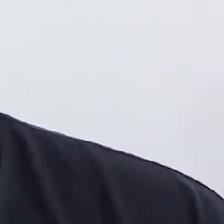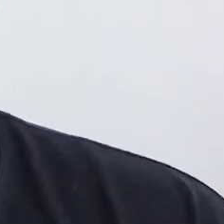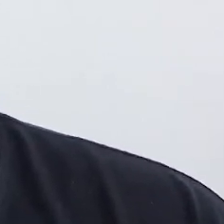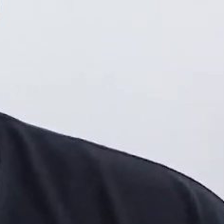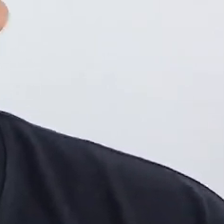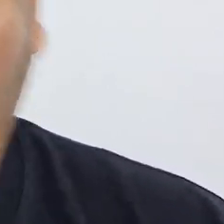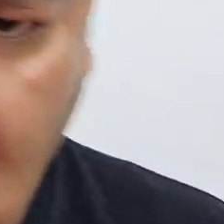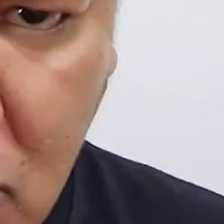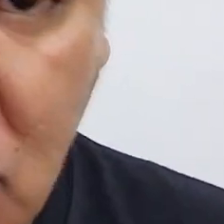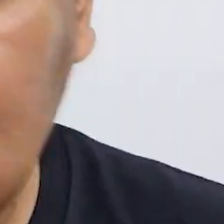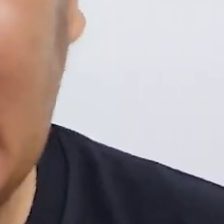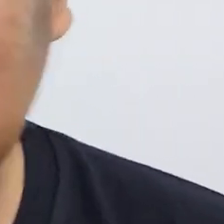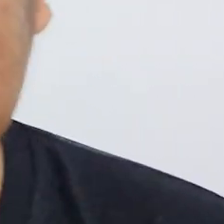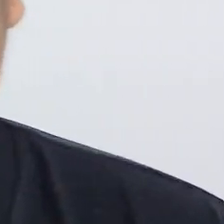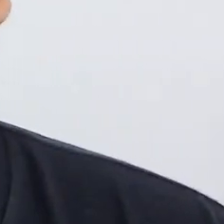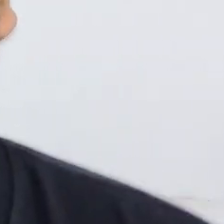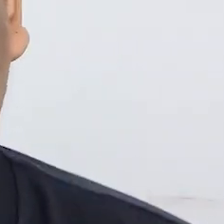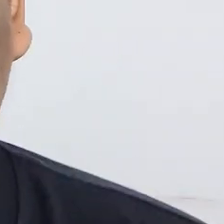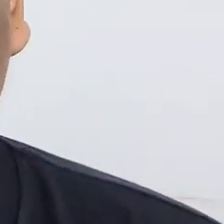ทำ